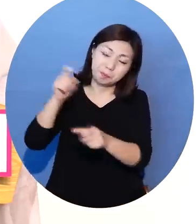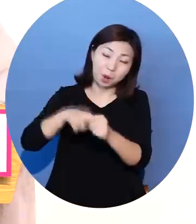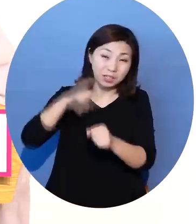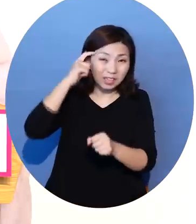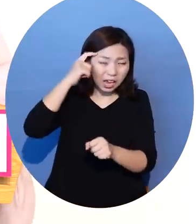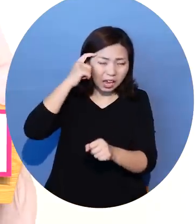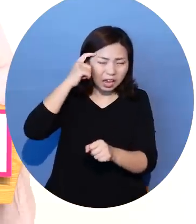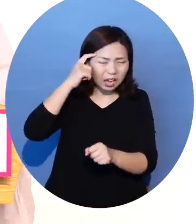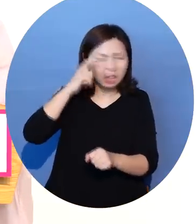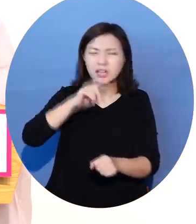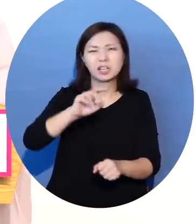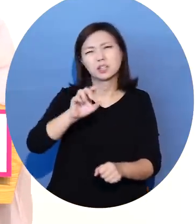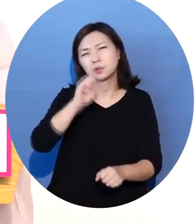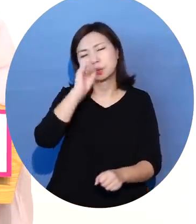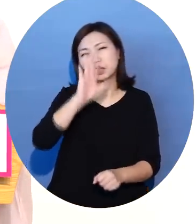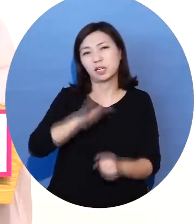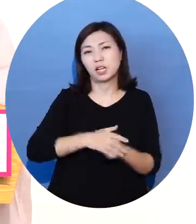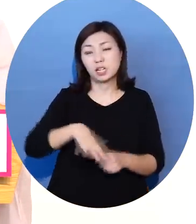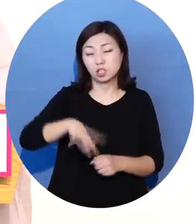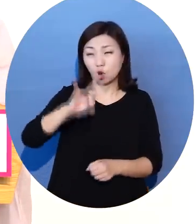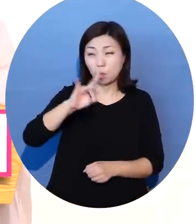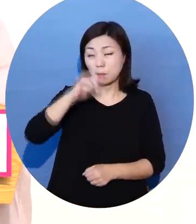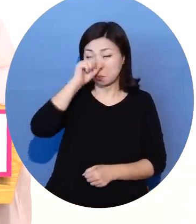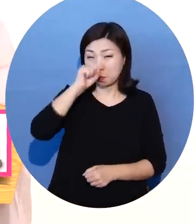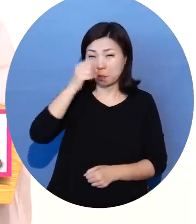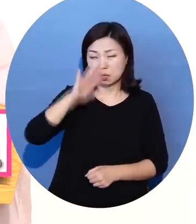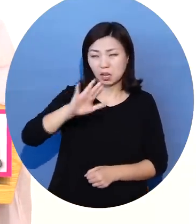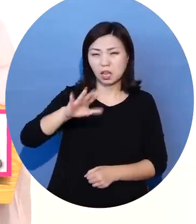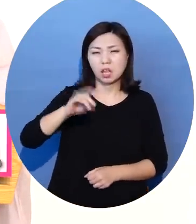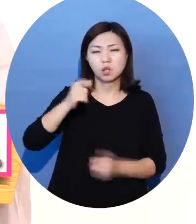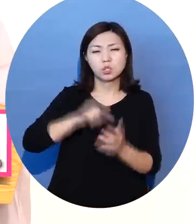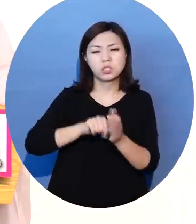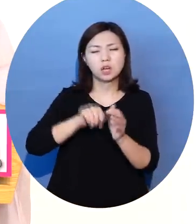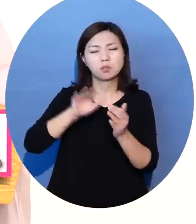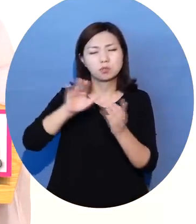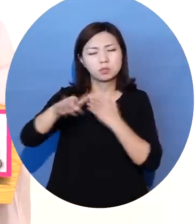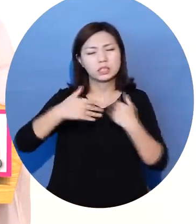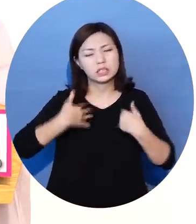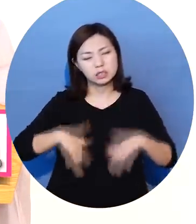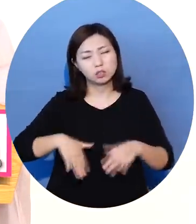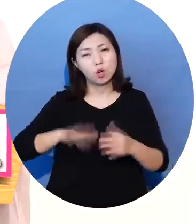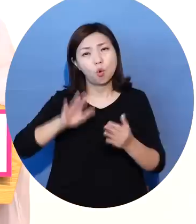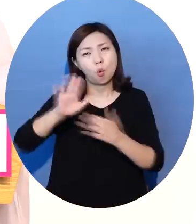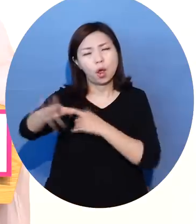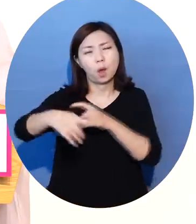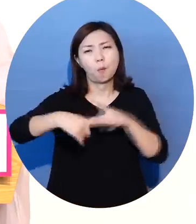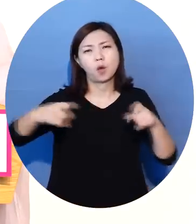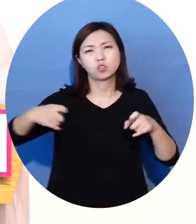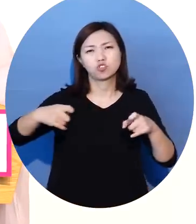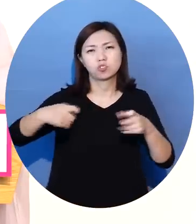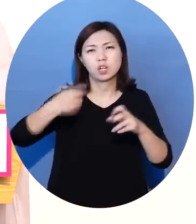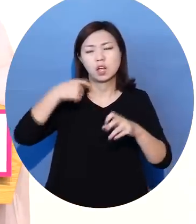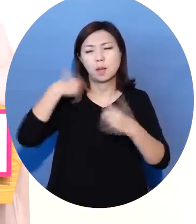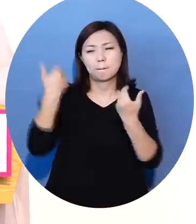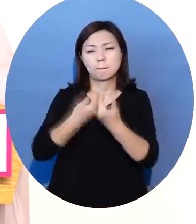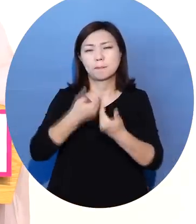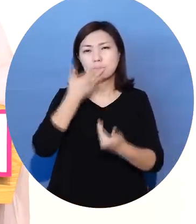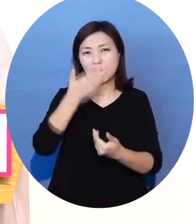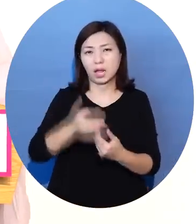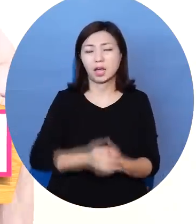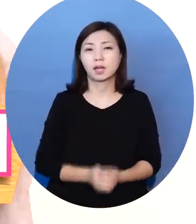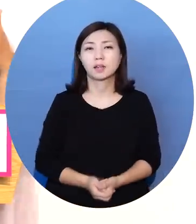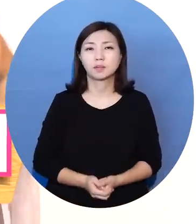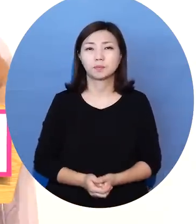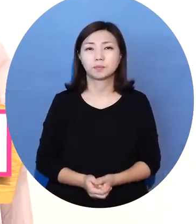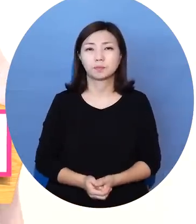생각을 하면 며칠은 좋은데 조금 있으면 지치고 조금 있으면 원수가 된다 이 말이에요. 이건 지속 가능한 삶이 아니에요.